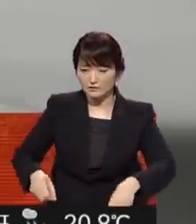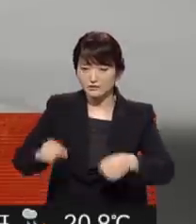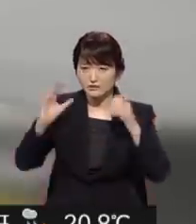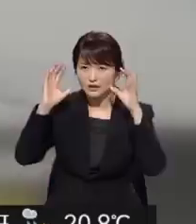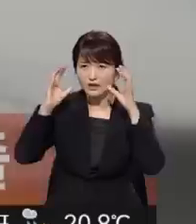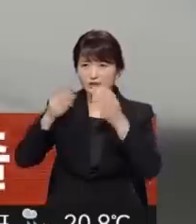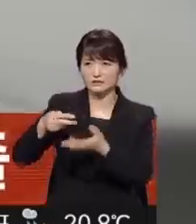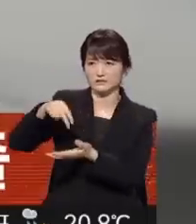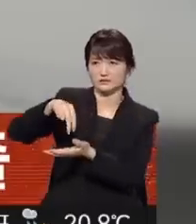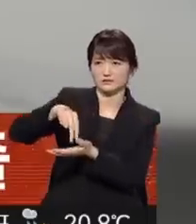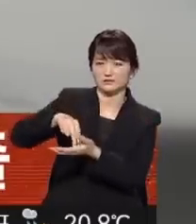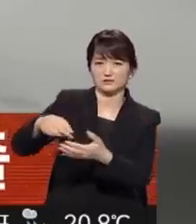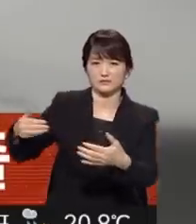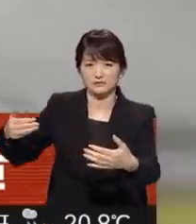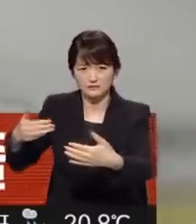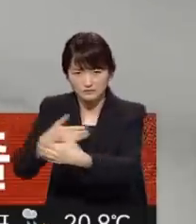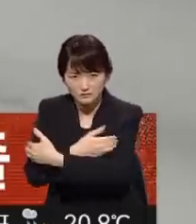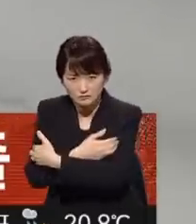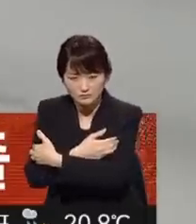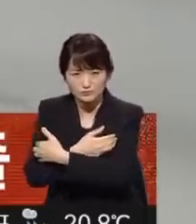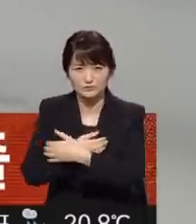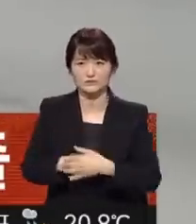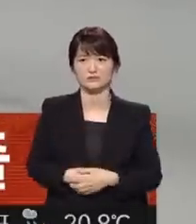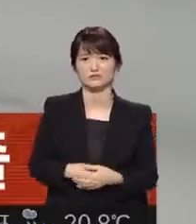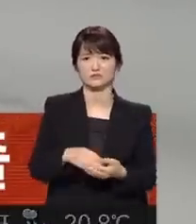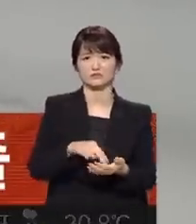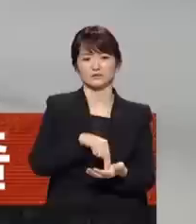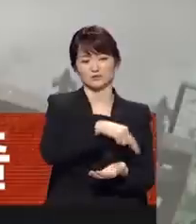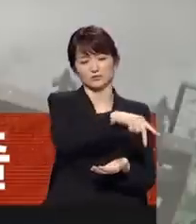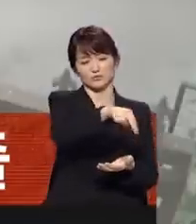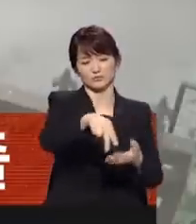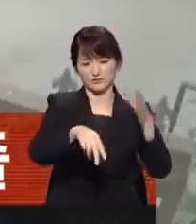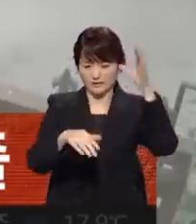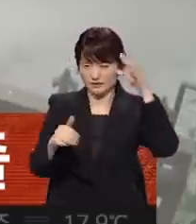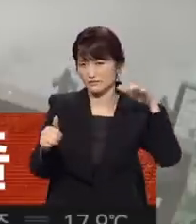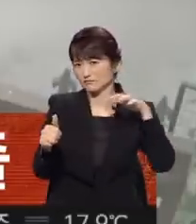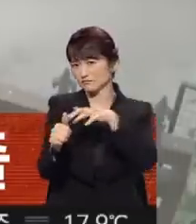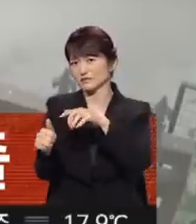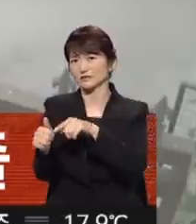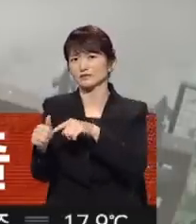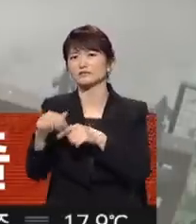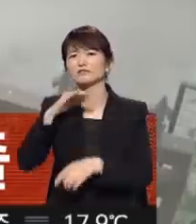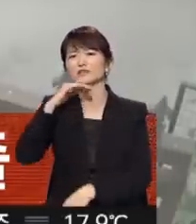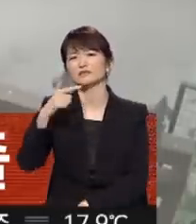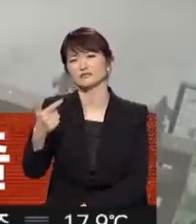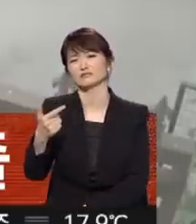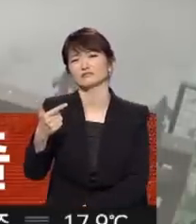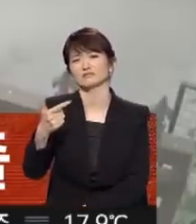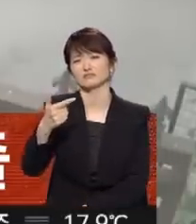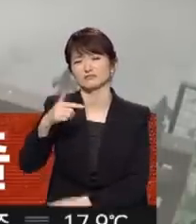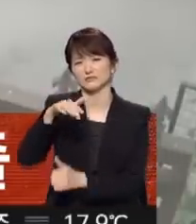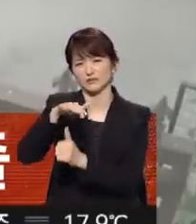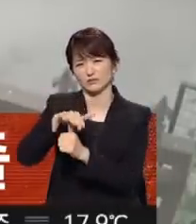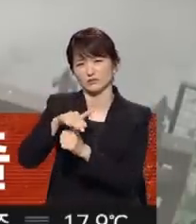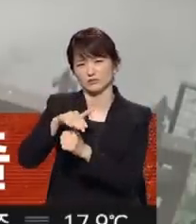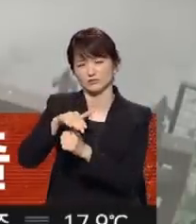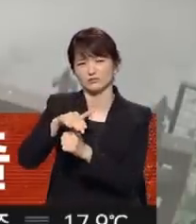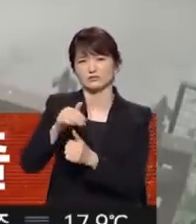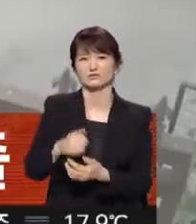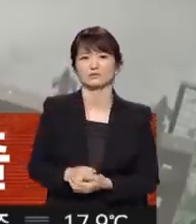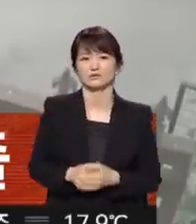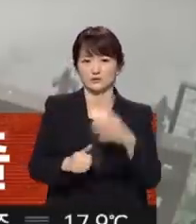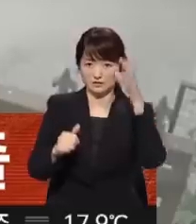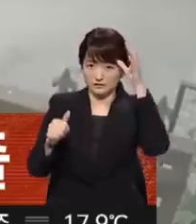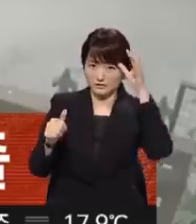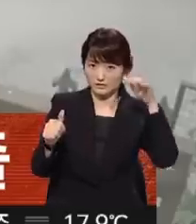아이를 얼른 달려가서 품에 안습니다. 이 떠돌이 개들에게 공격당한 아이는 이제 6살밖에 되지 않은 어린 소년이었습니다.